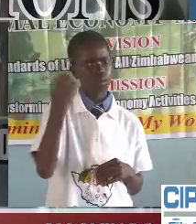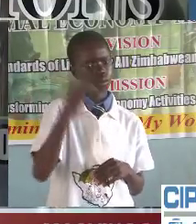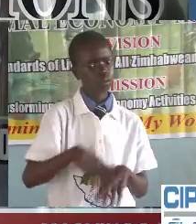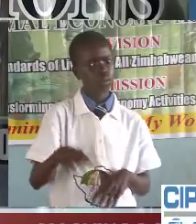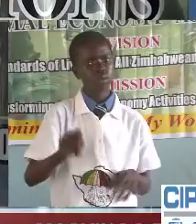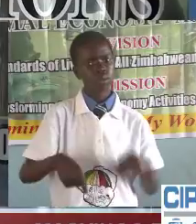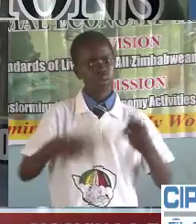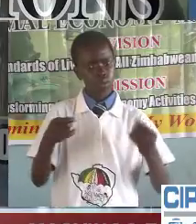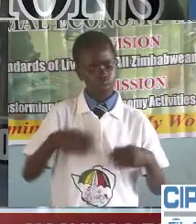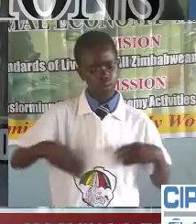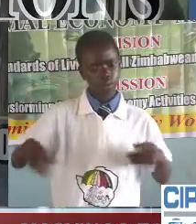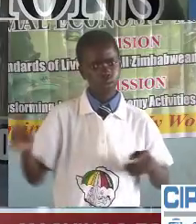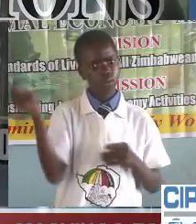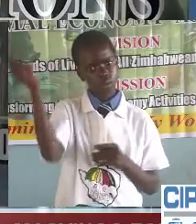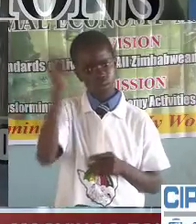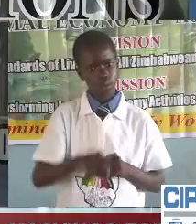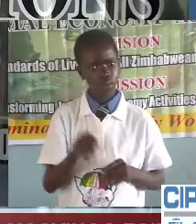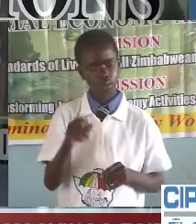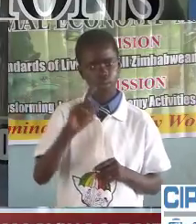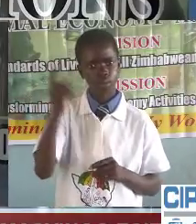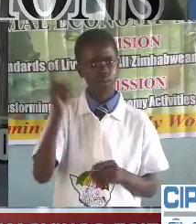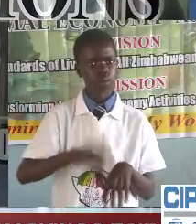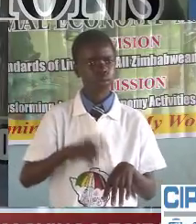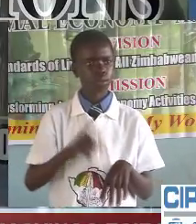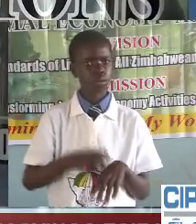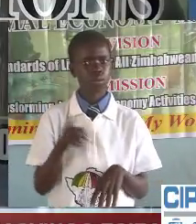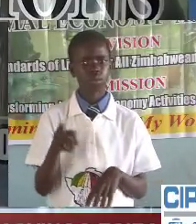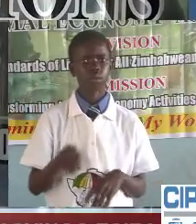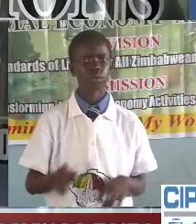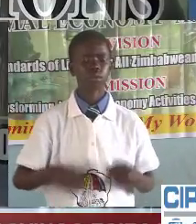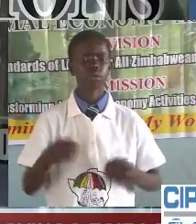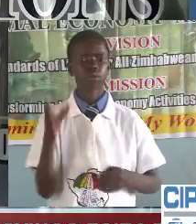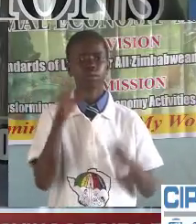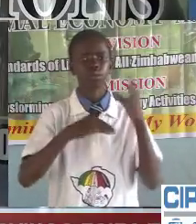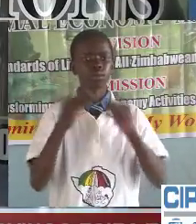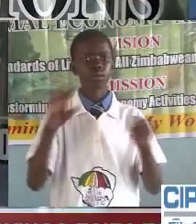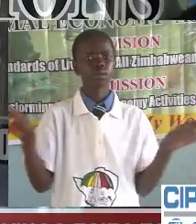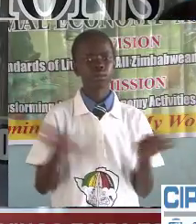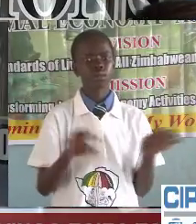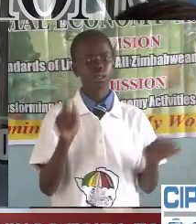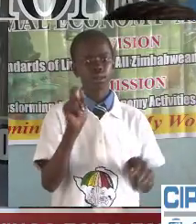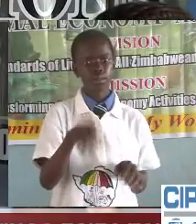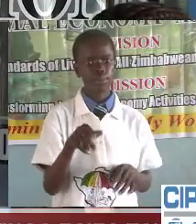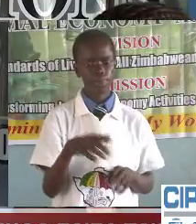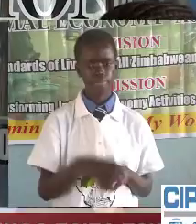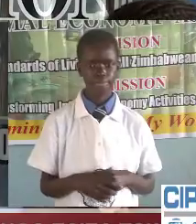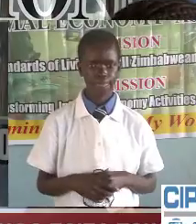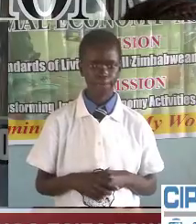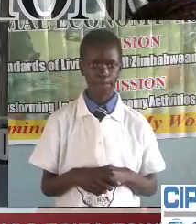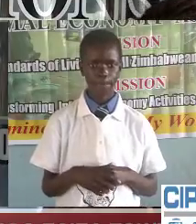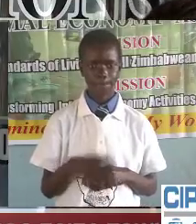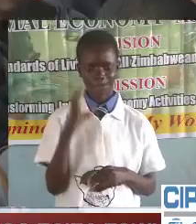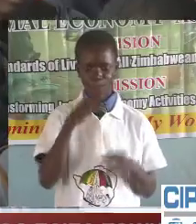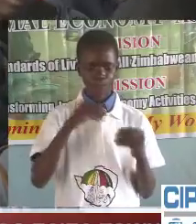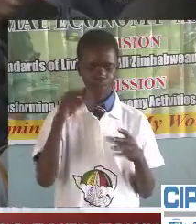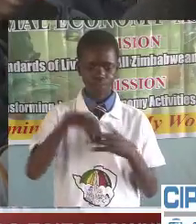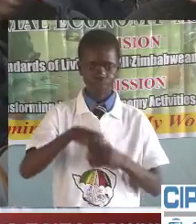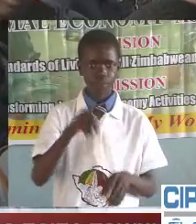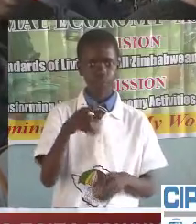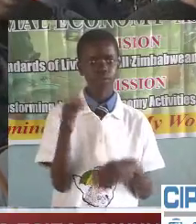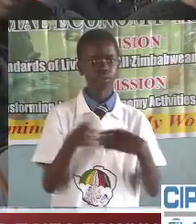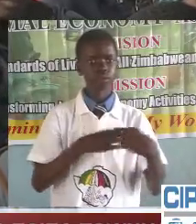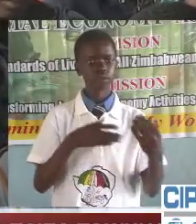muoffice, imwe mari yachona tiise towards kunobhadhara vachaita basa iroro rekuvaka bridge.